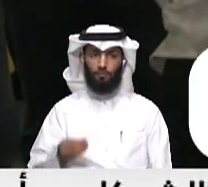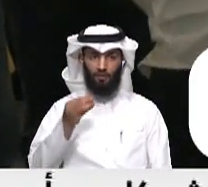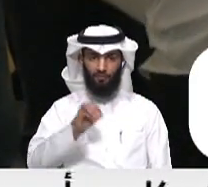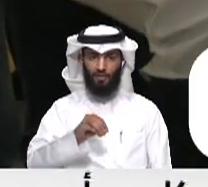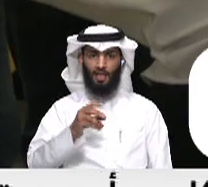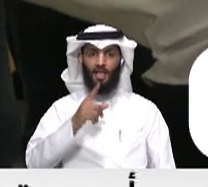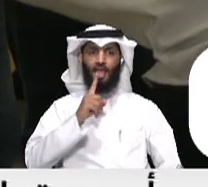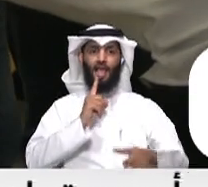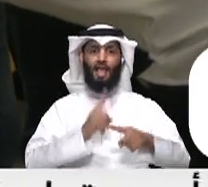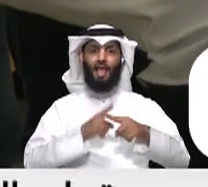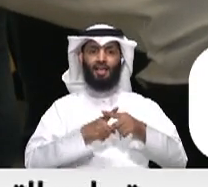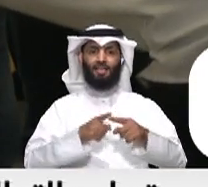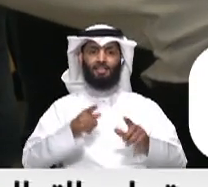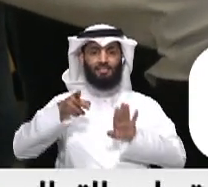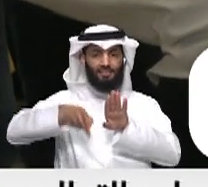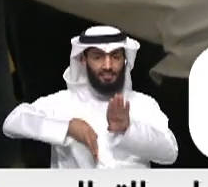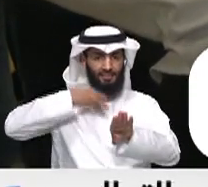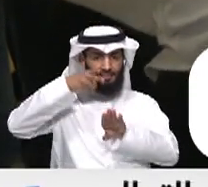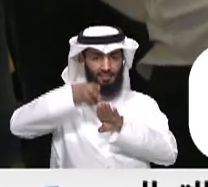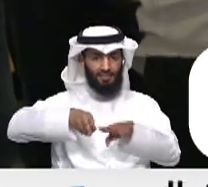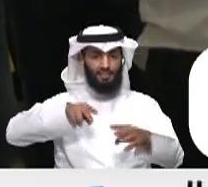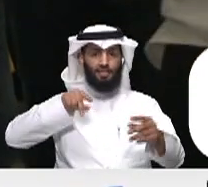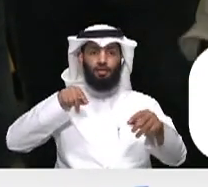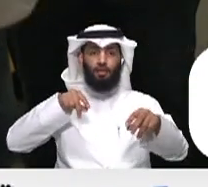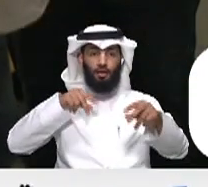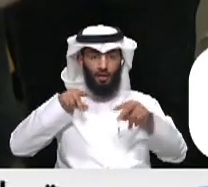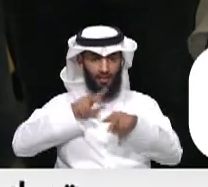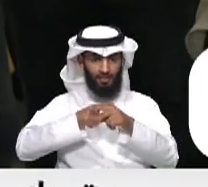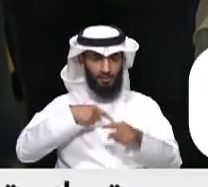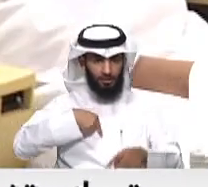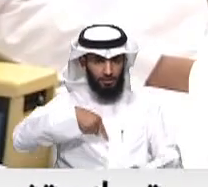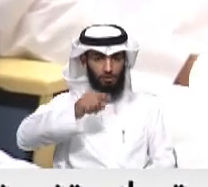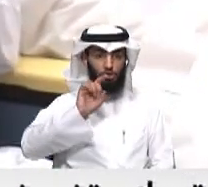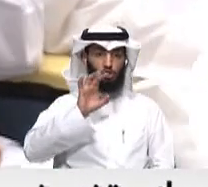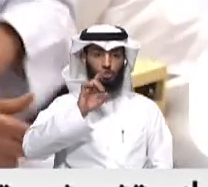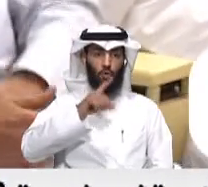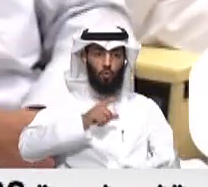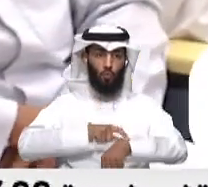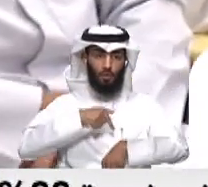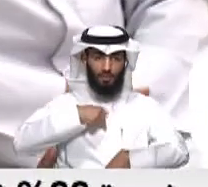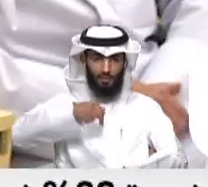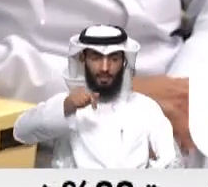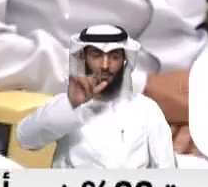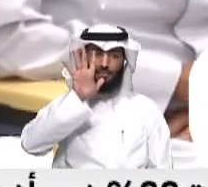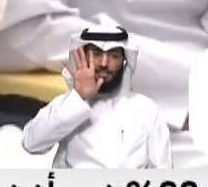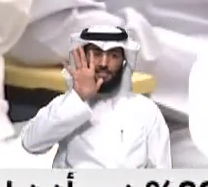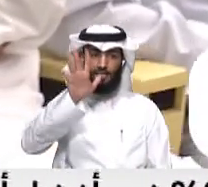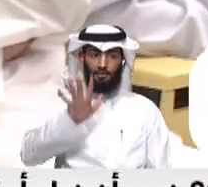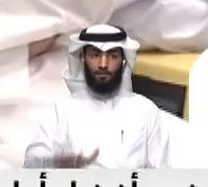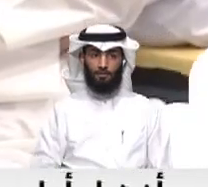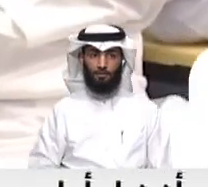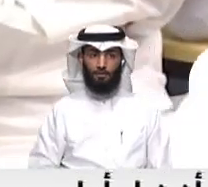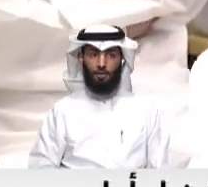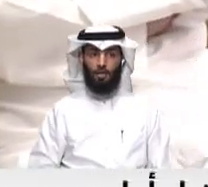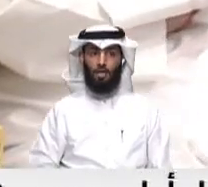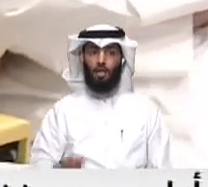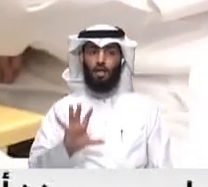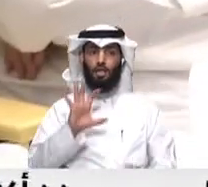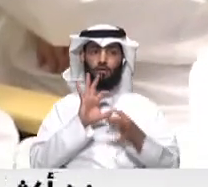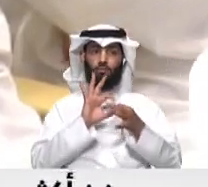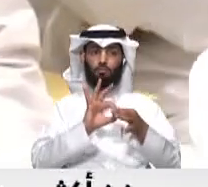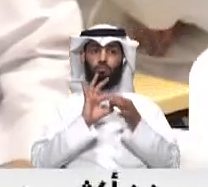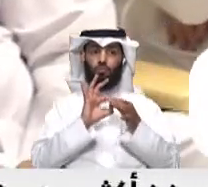الحديد ف اعتقد ان هذه خطه شامله خلال الخمس سنوات المقبله ان شاء الله المواصفات العالميه المعتمده